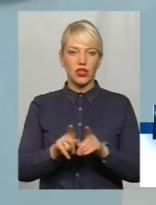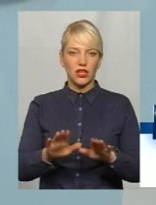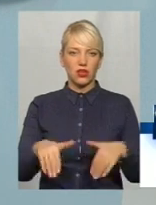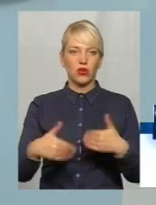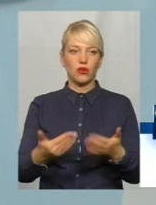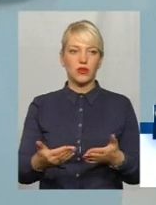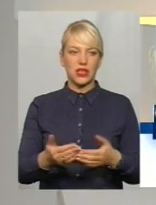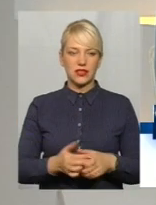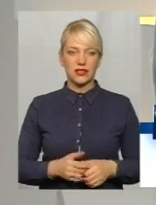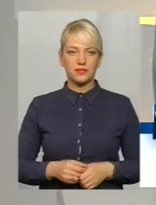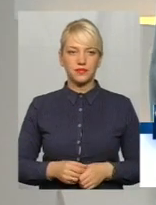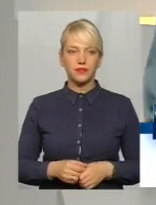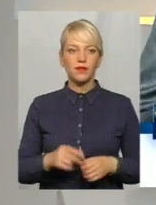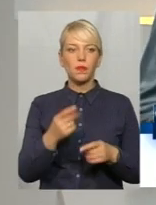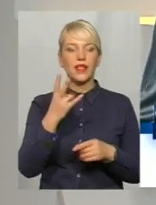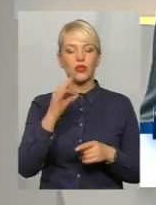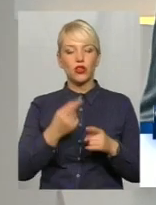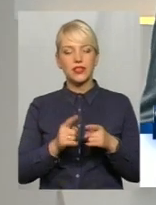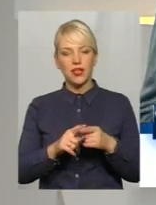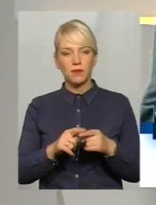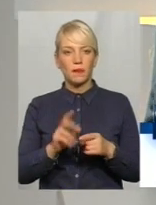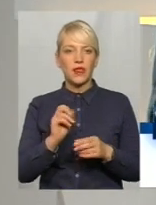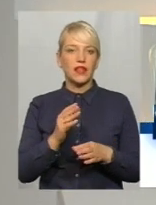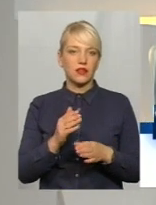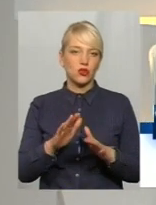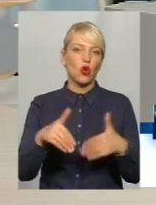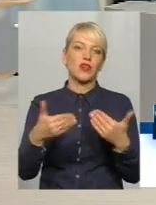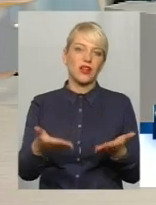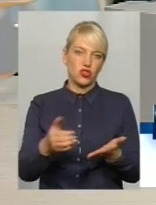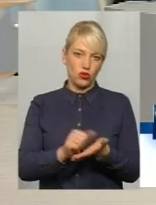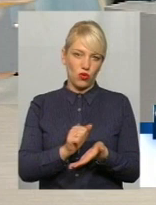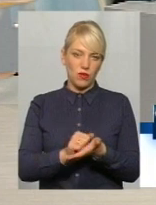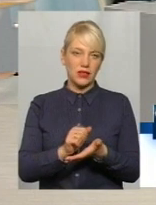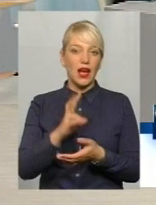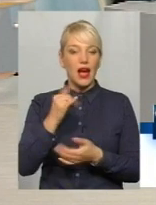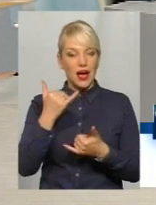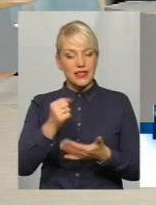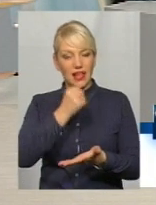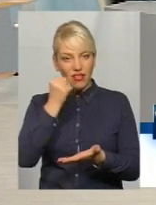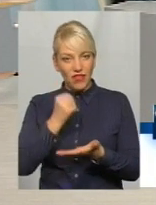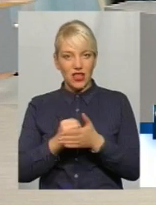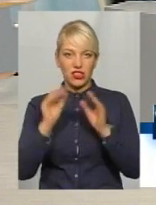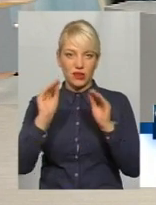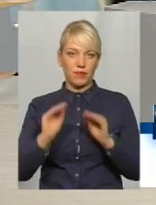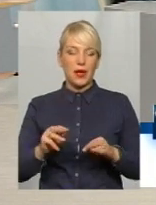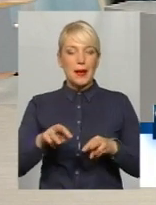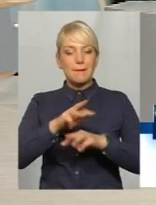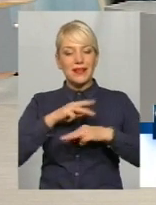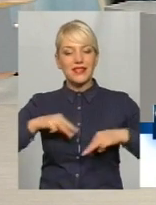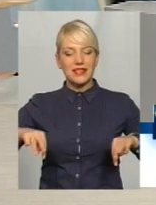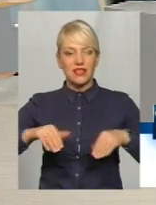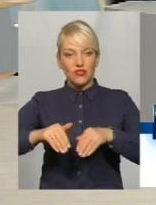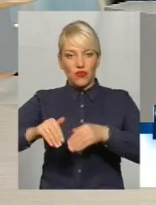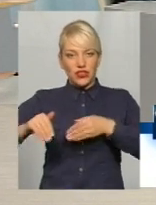ланки, які працюють. Але це дорадчий документ. А на рівні міністерства на сьогодні є затверджені ті протоколи? Міністерство відійшло від